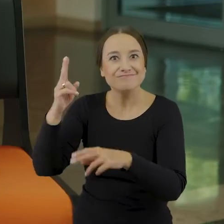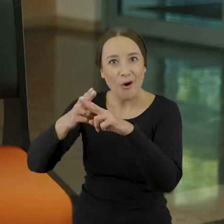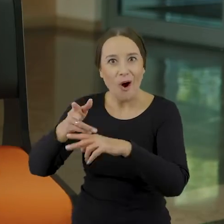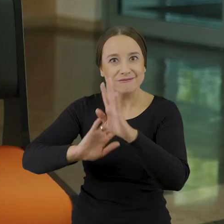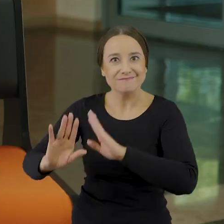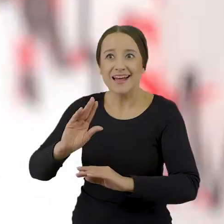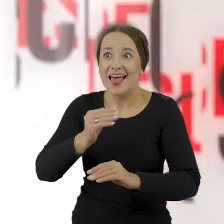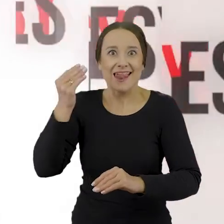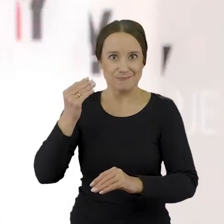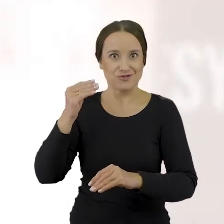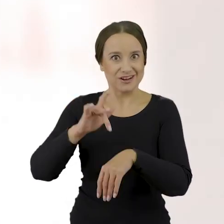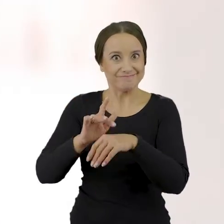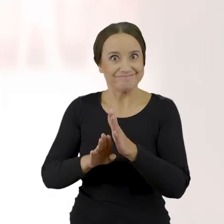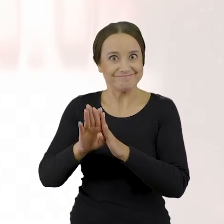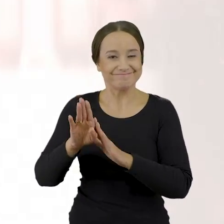chorych były coraz